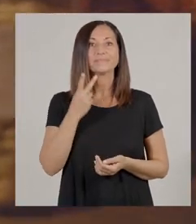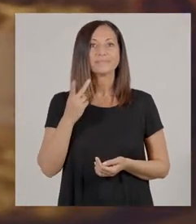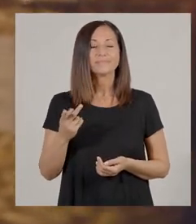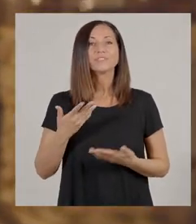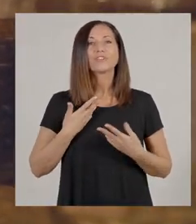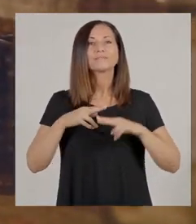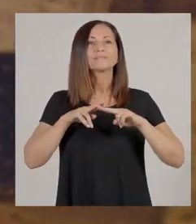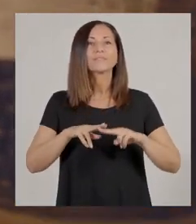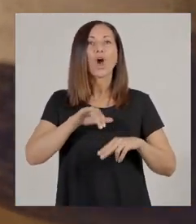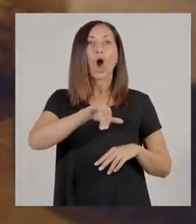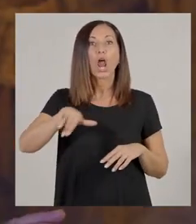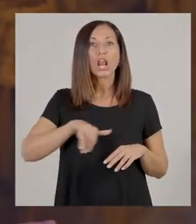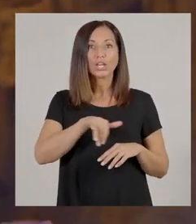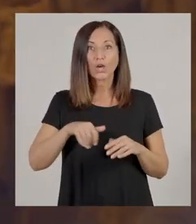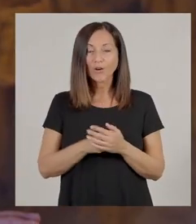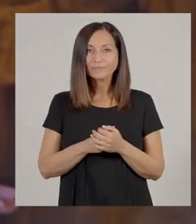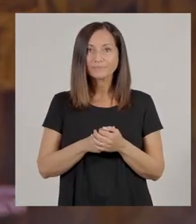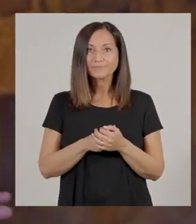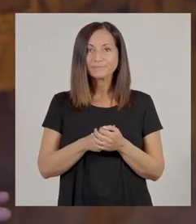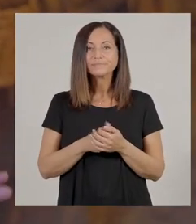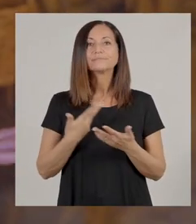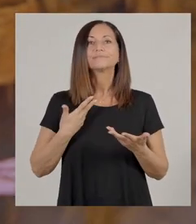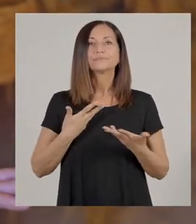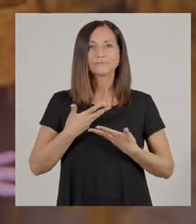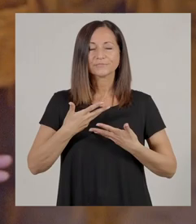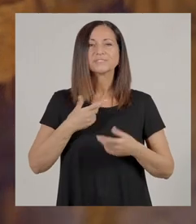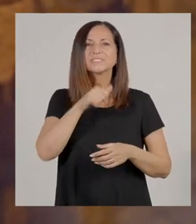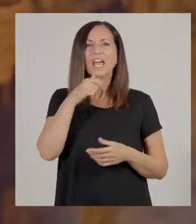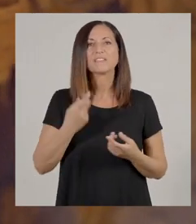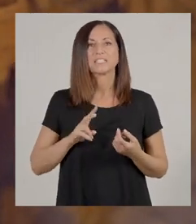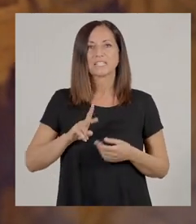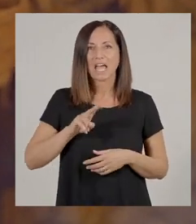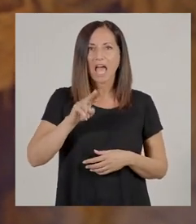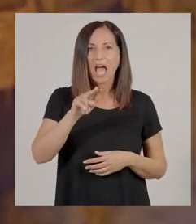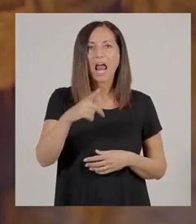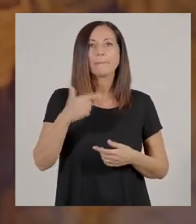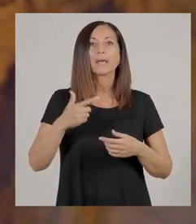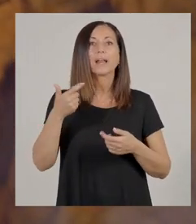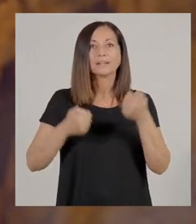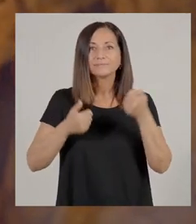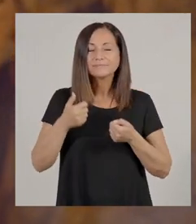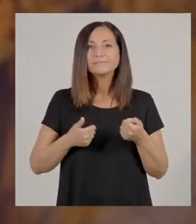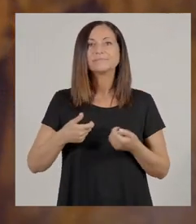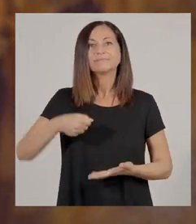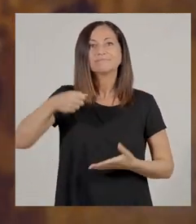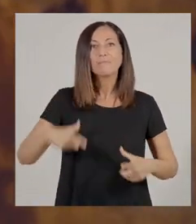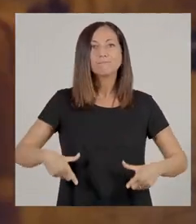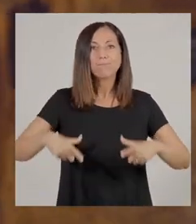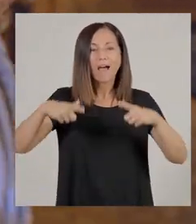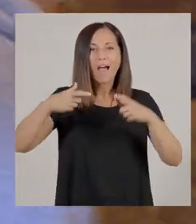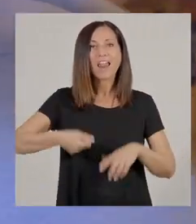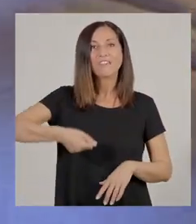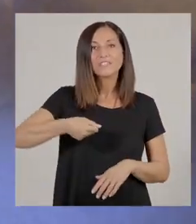Abbiamo qui la sosta dell'olio con attrezzature che servivano, le scale per la cognitura dell'olio, le